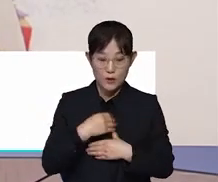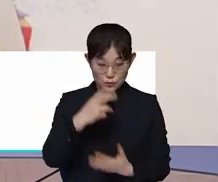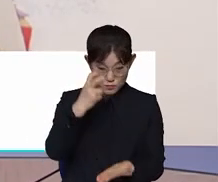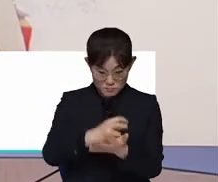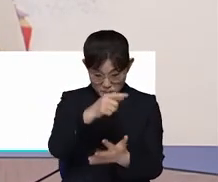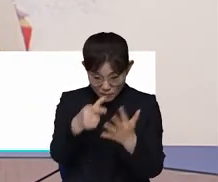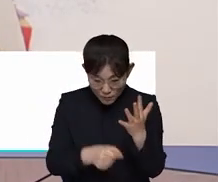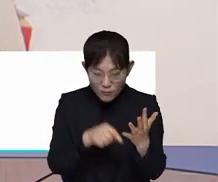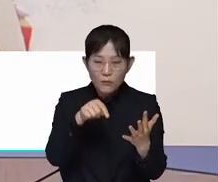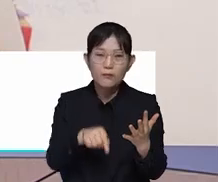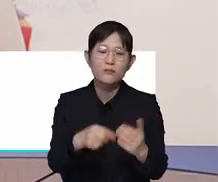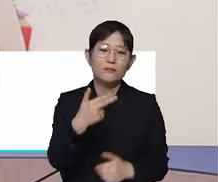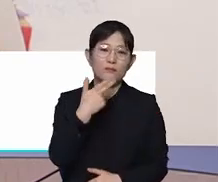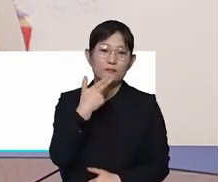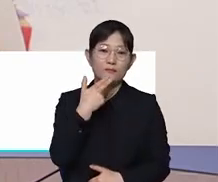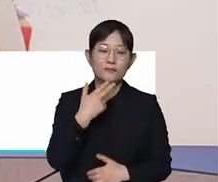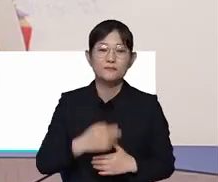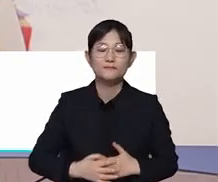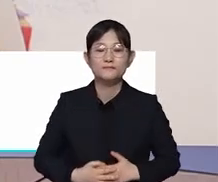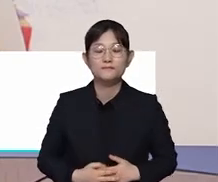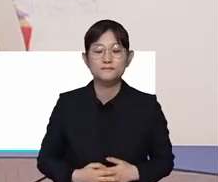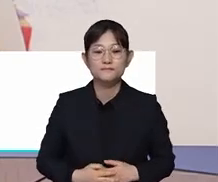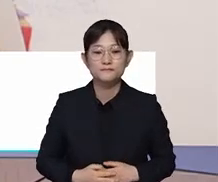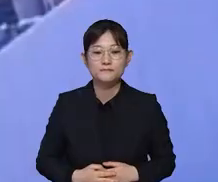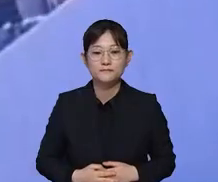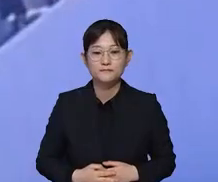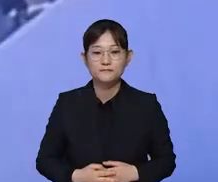않았습니다. 임경섭 기자의 보도입니다.